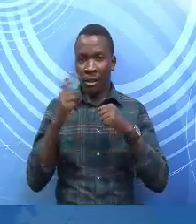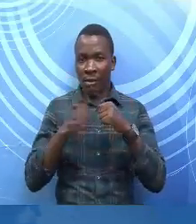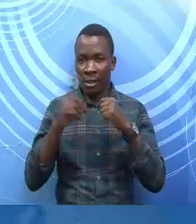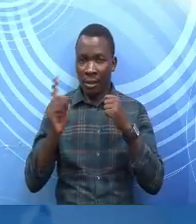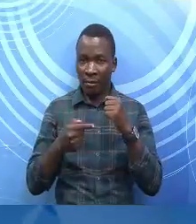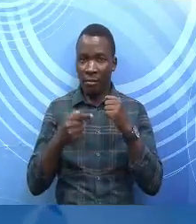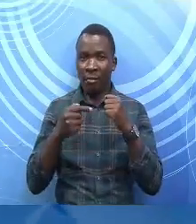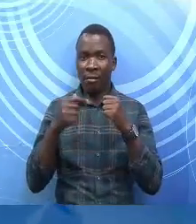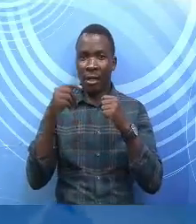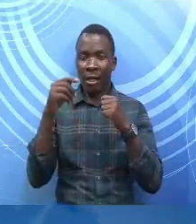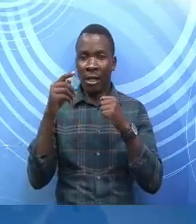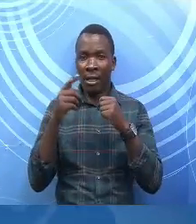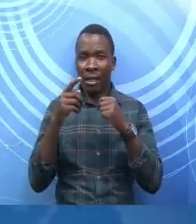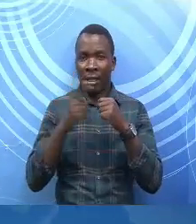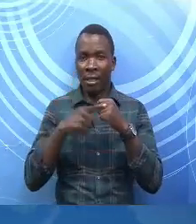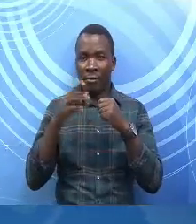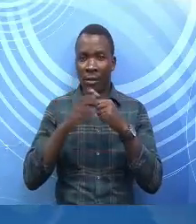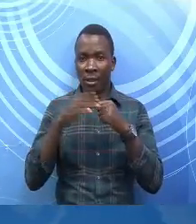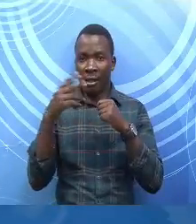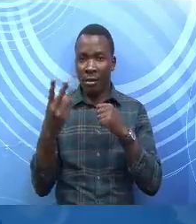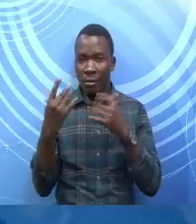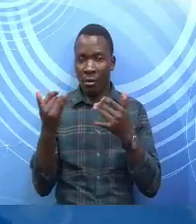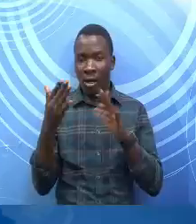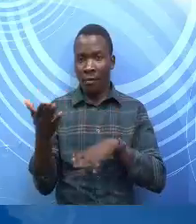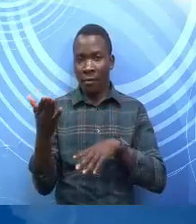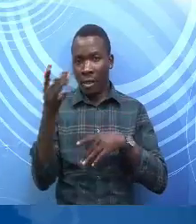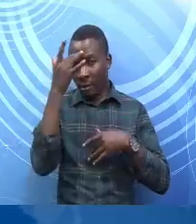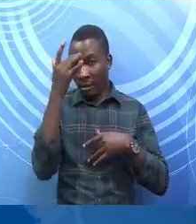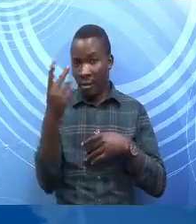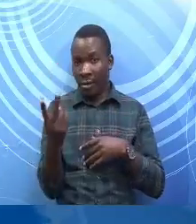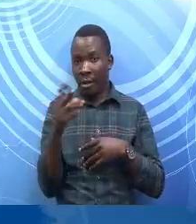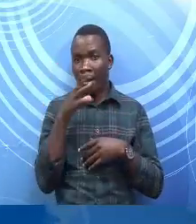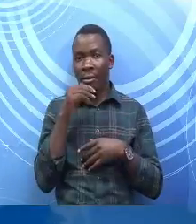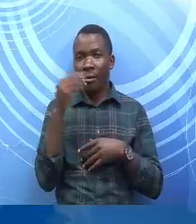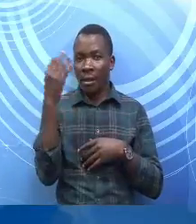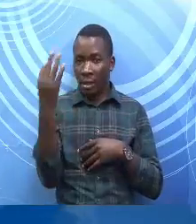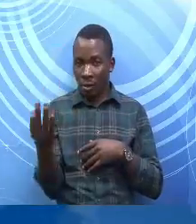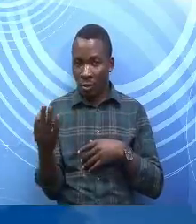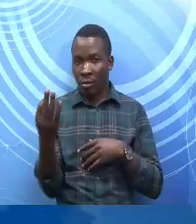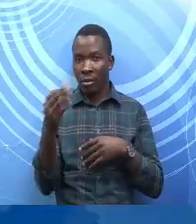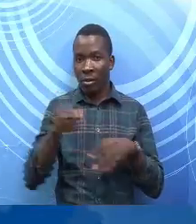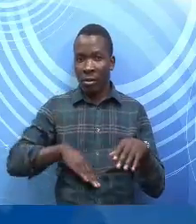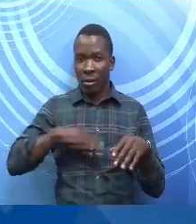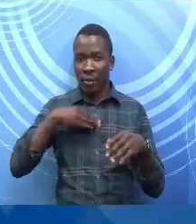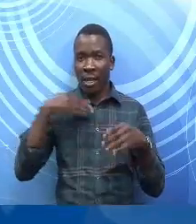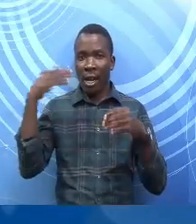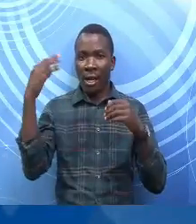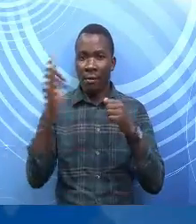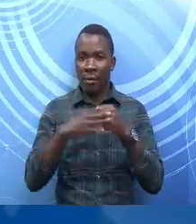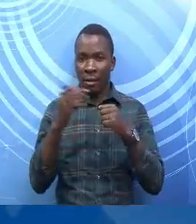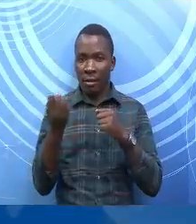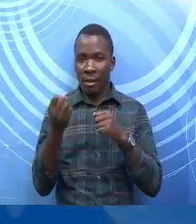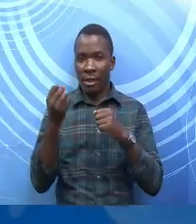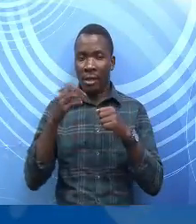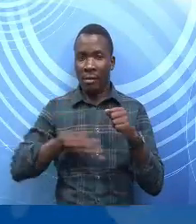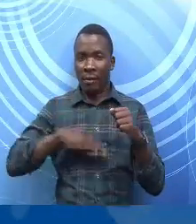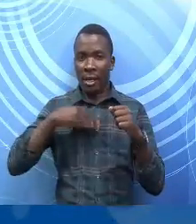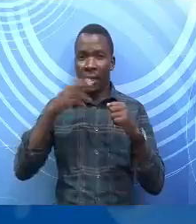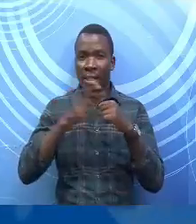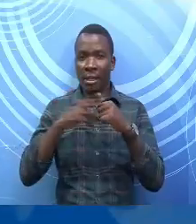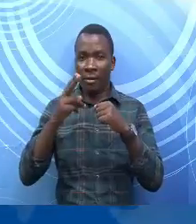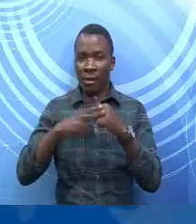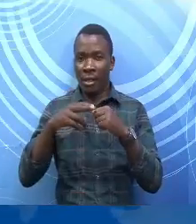16,992. Uyu munsi hakaba hitabye Imana abarwayi batatu, akaba ari abagabo batatu w'imyaka 85, w'imyaka 77